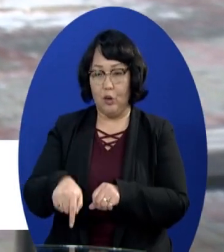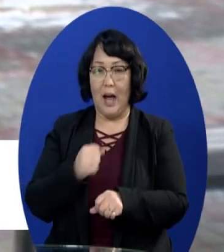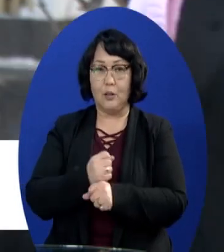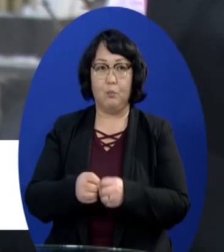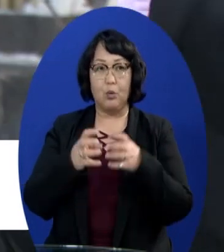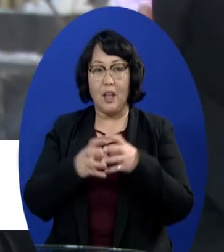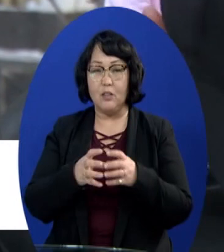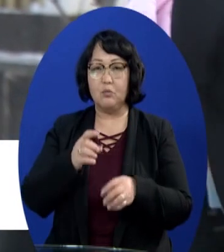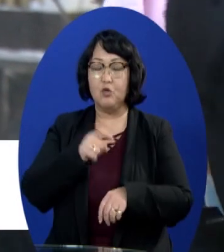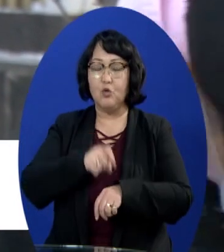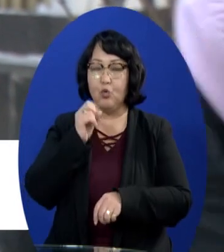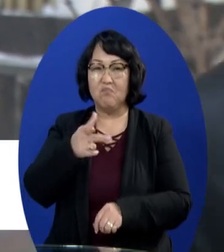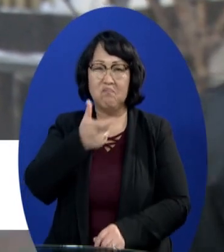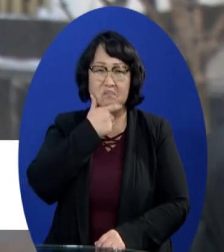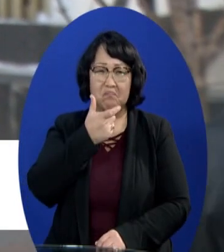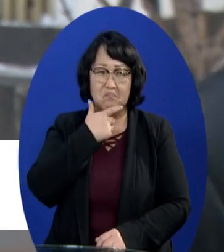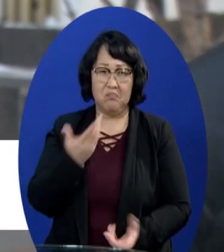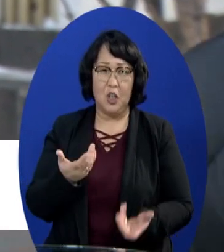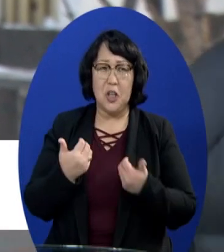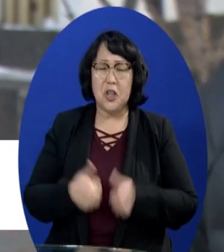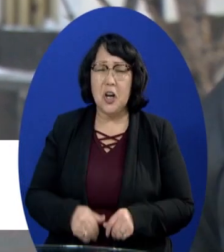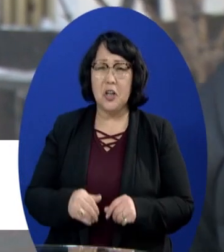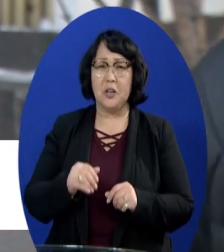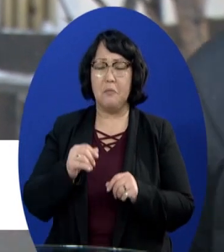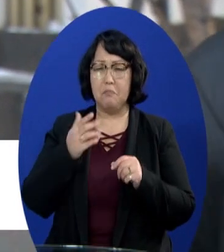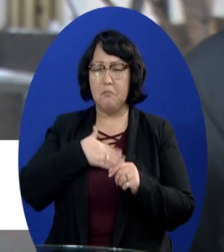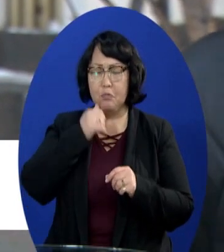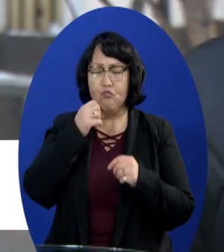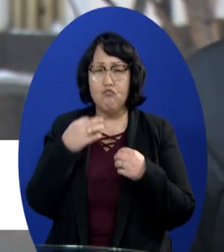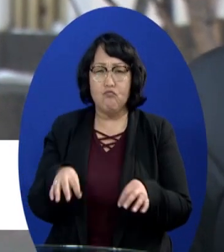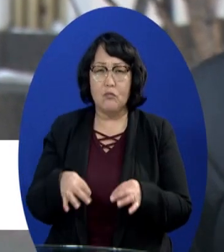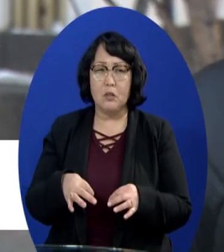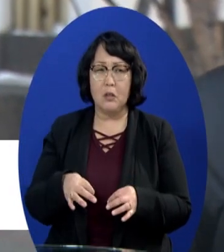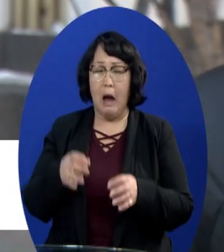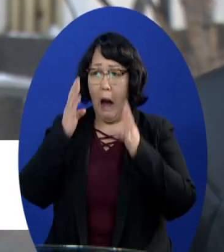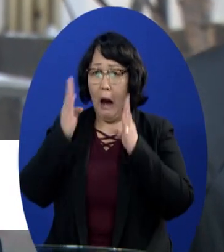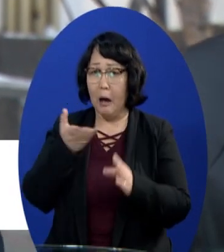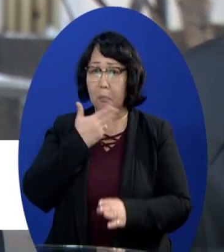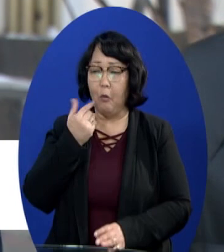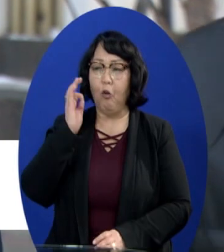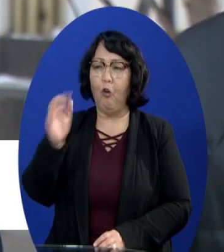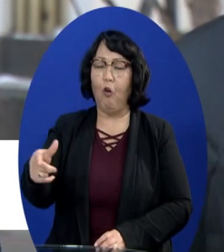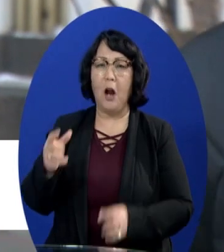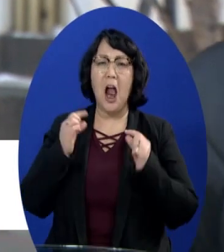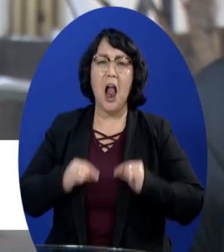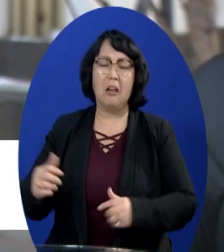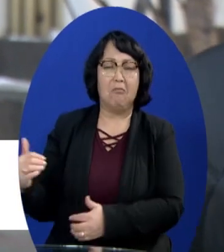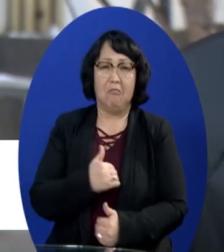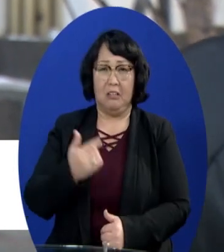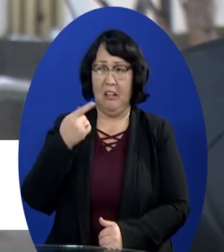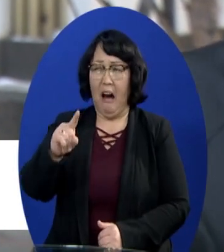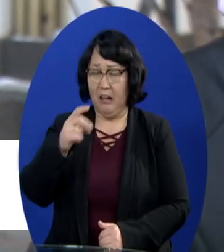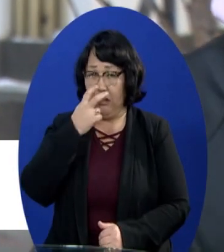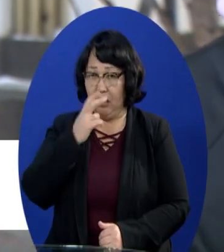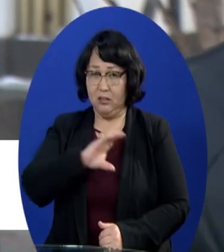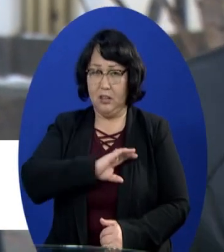хизээч байхгүй. Ягаад тийм дүнгийн төрсөн нялхвитэй тэр хүний тэг ягаад ботсонгүй вэ гэдэг тал дээр амар эмзэглэж байгаа байхгүй. Юу манай Монголд одоо энэ хүүхдүүдийн